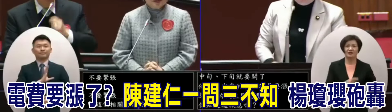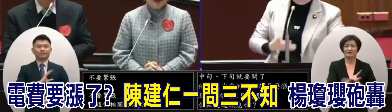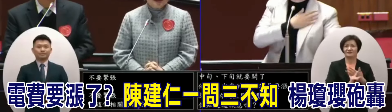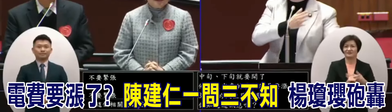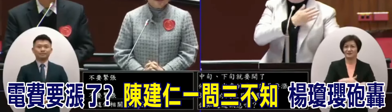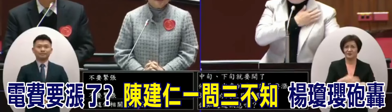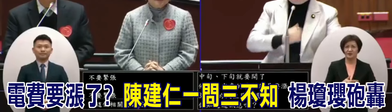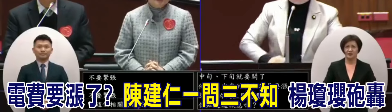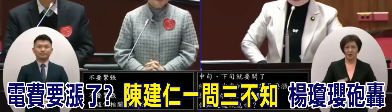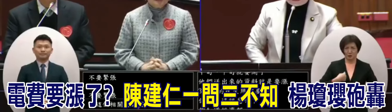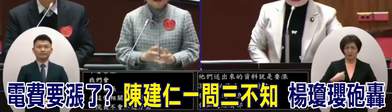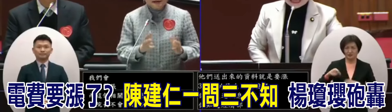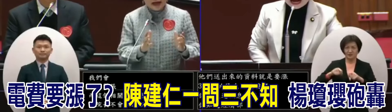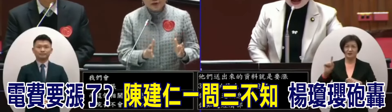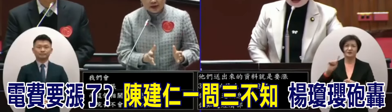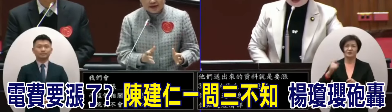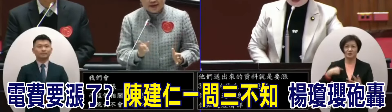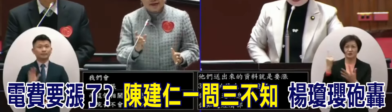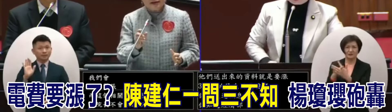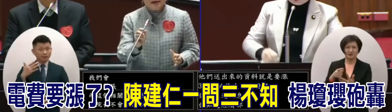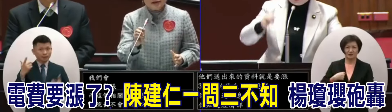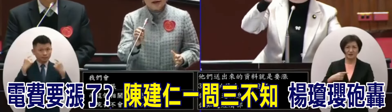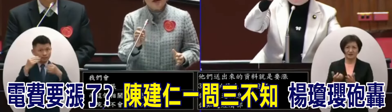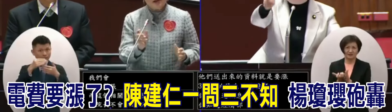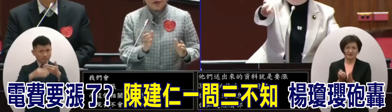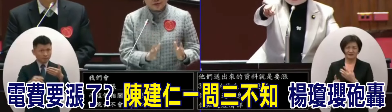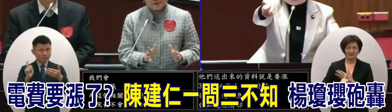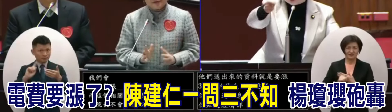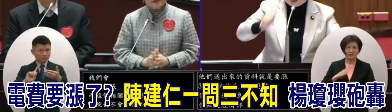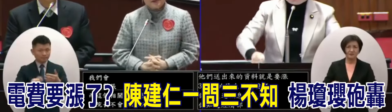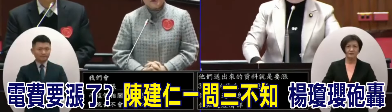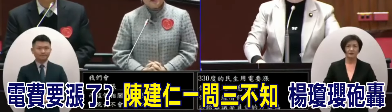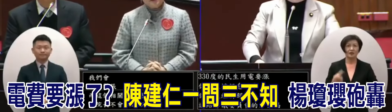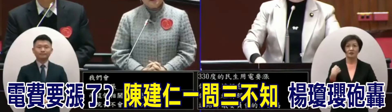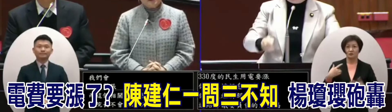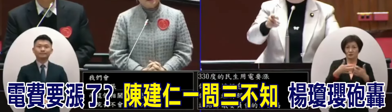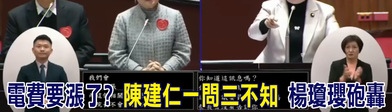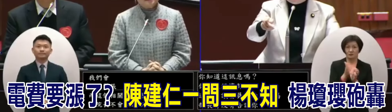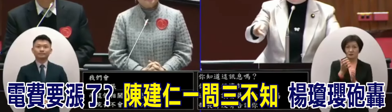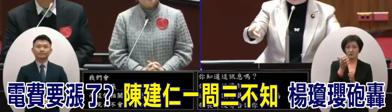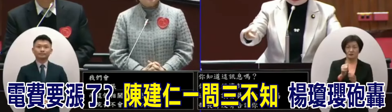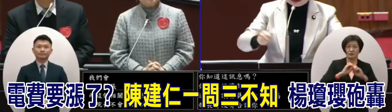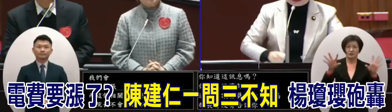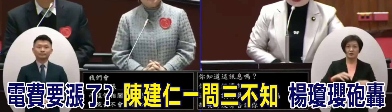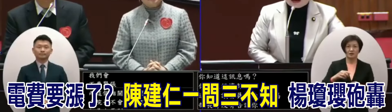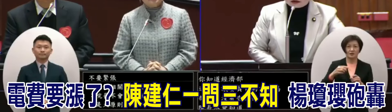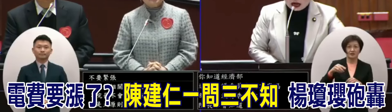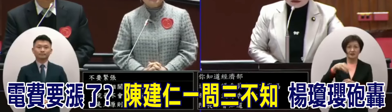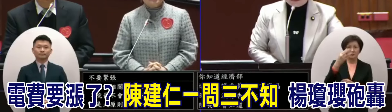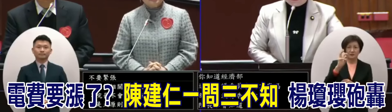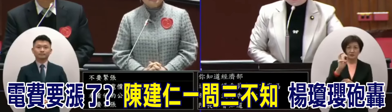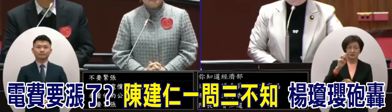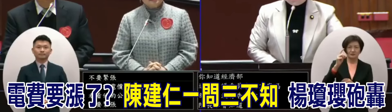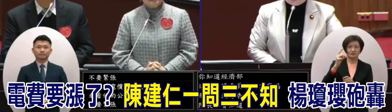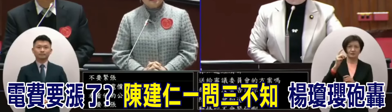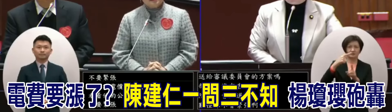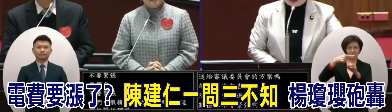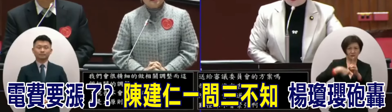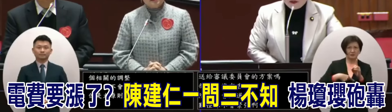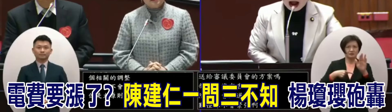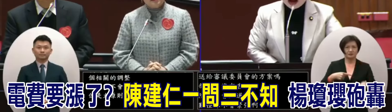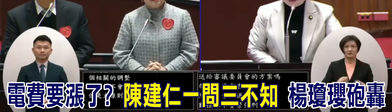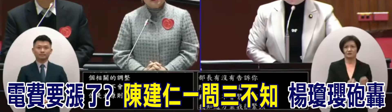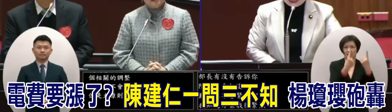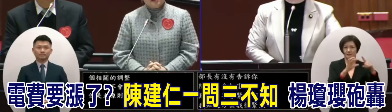张啊。我知道方案，我很紧张、啊。 但是大原则， 昨天部长说330度以下要涨，而且要